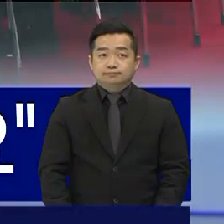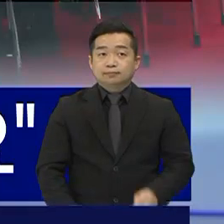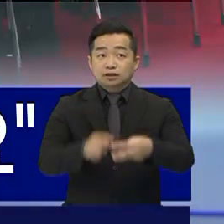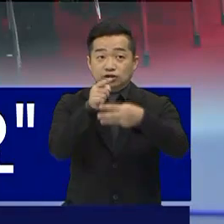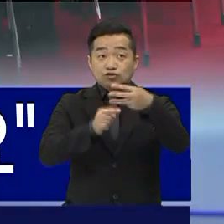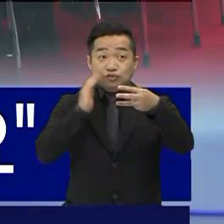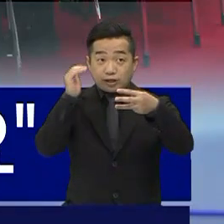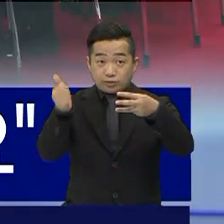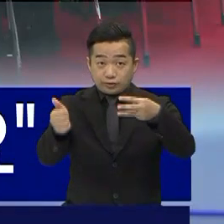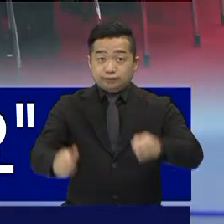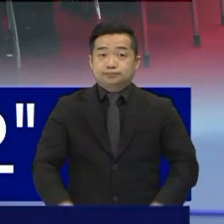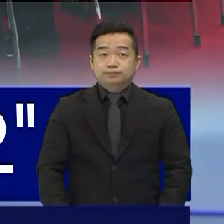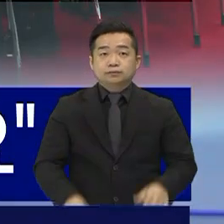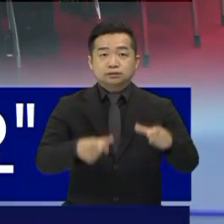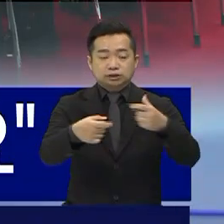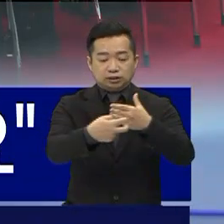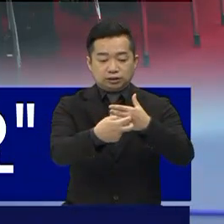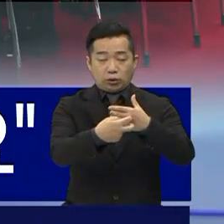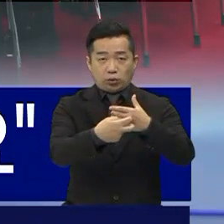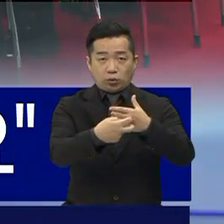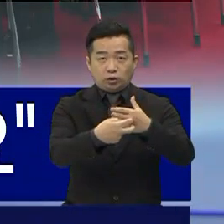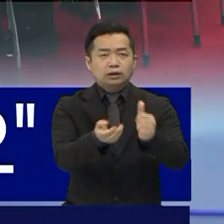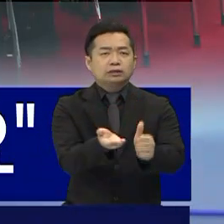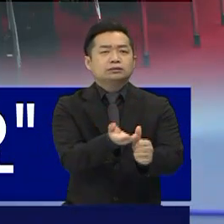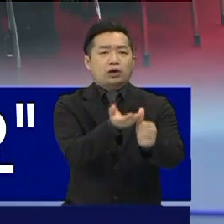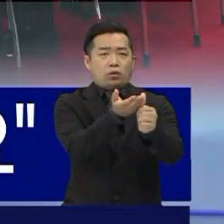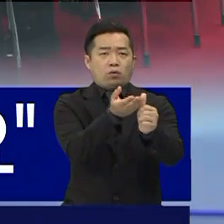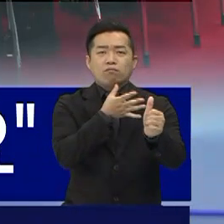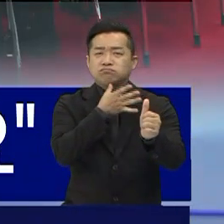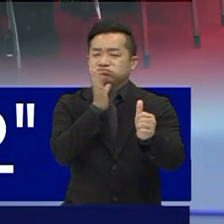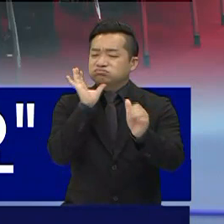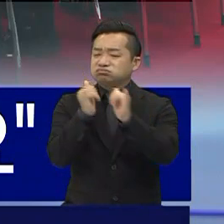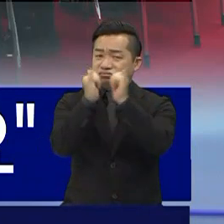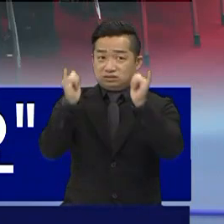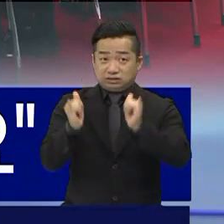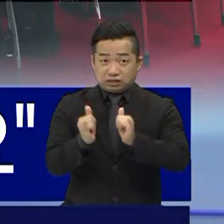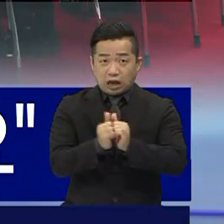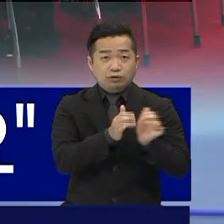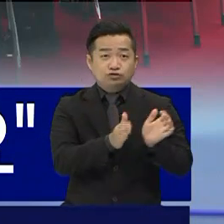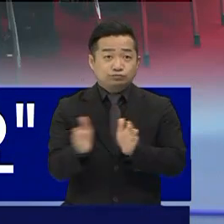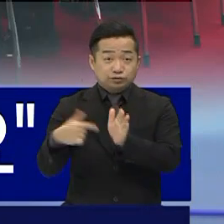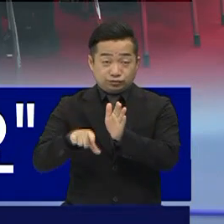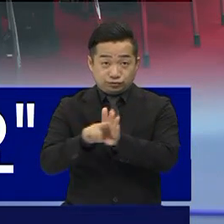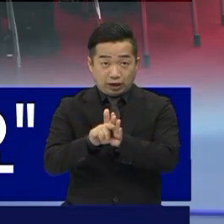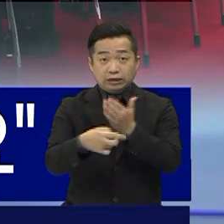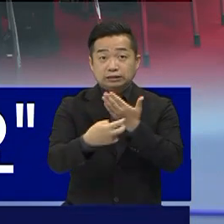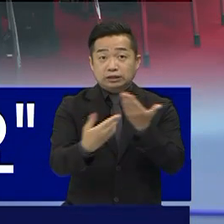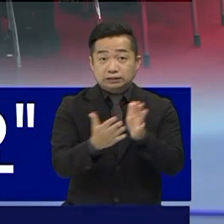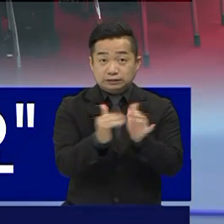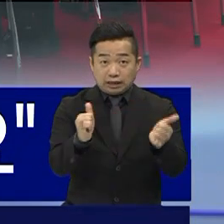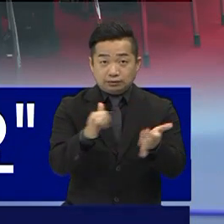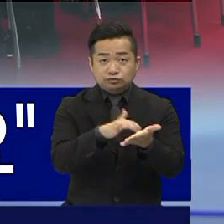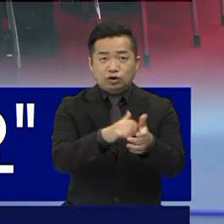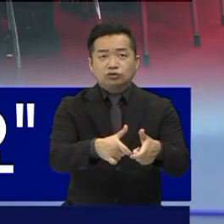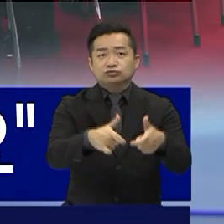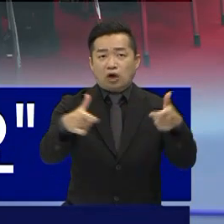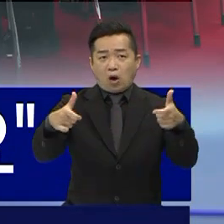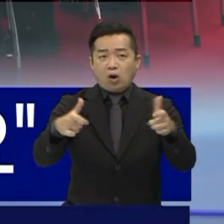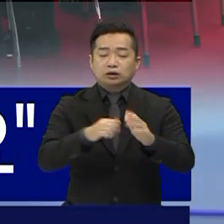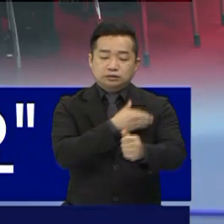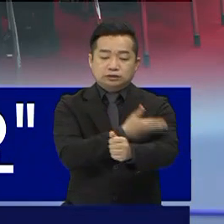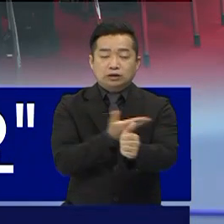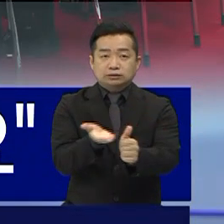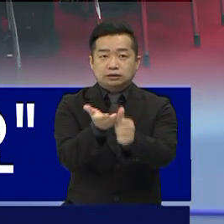네, 윤석열 대통령이 지역 의료를 살리고 초고령 사회에 대비하기 위해선 의료 인력 확충과